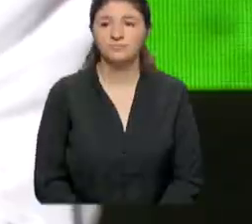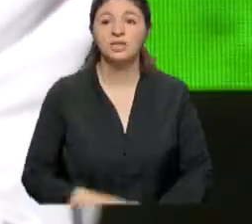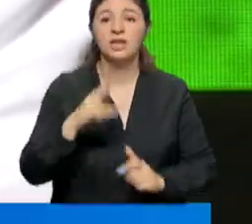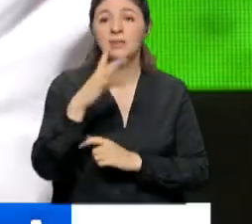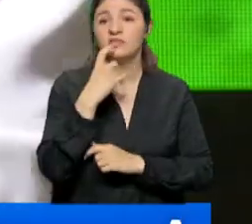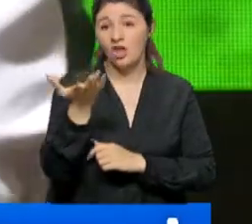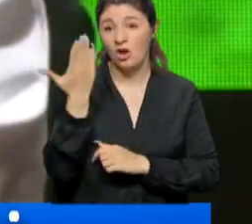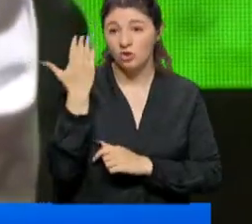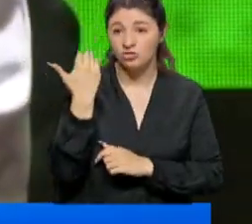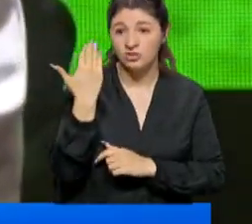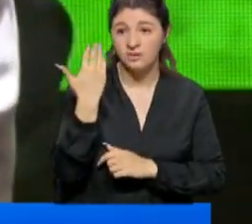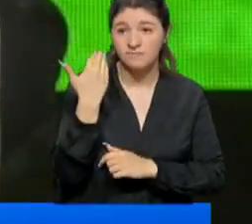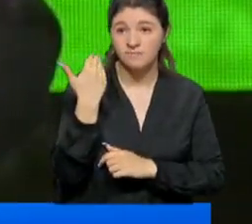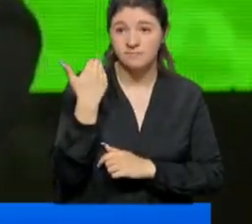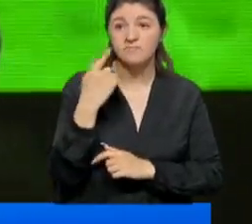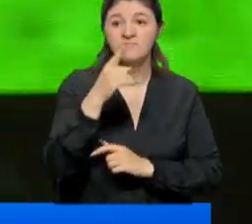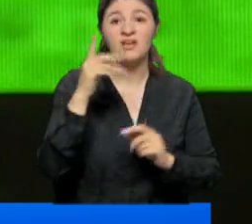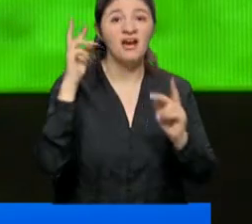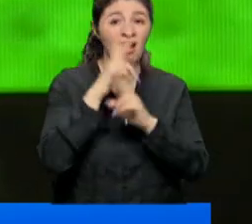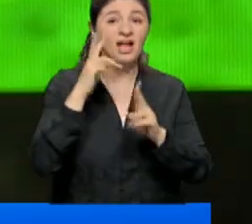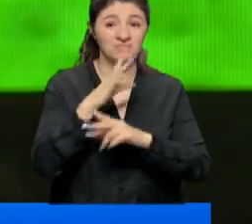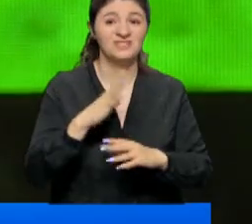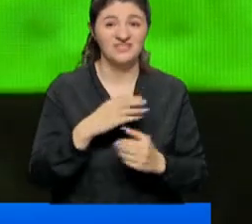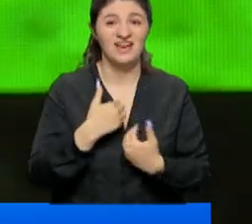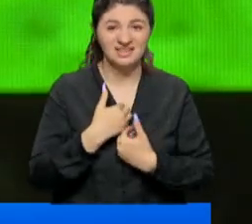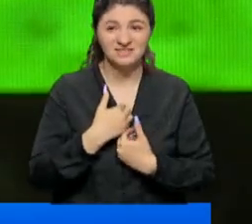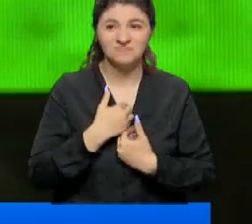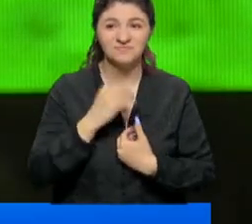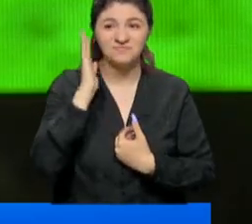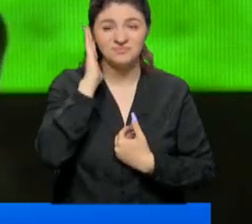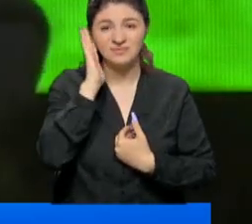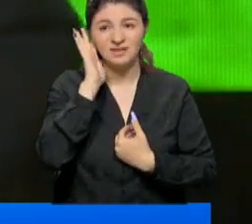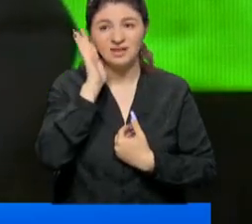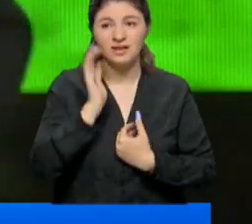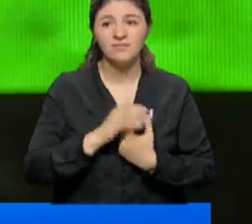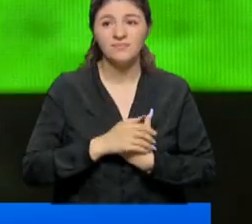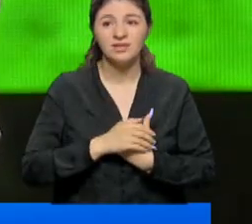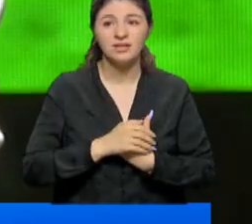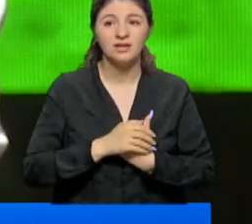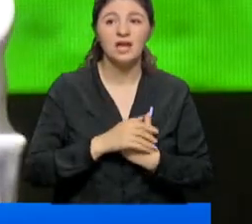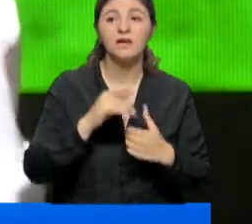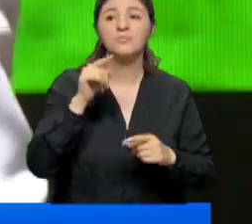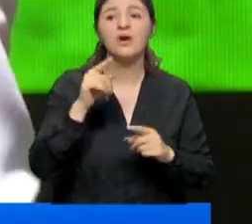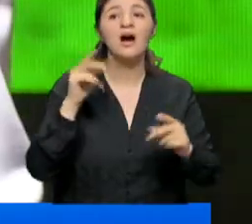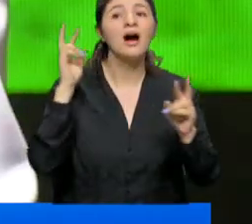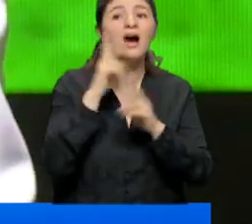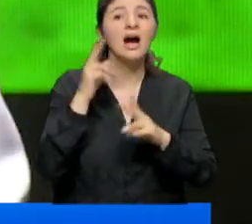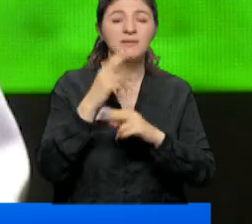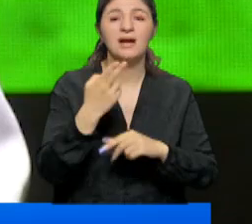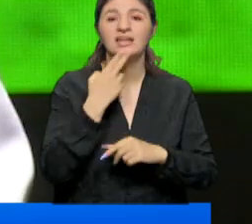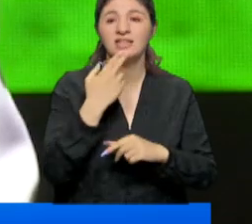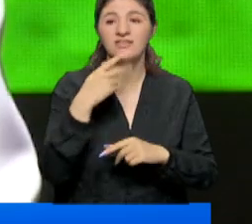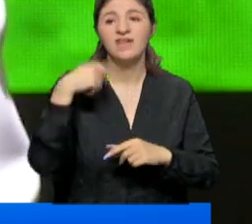bir süre önce Bu bir hayalimiz vardı Evet Ee bu hayalimiz